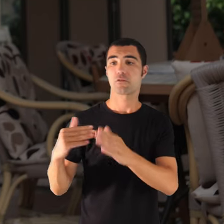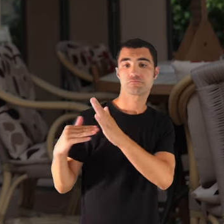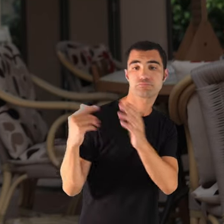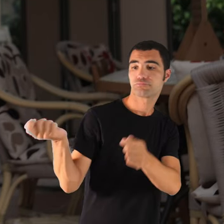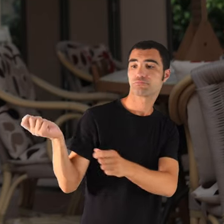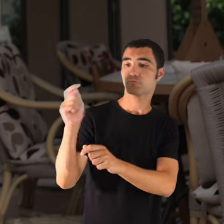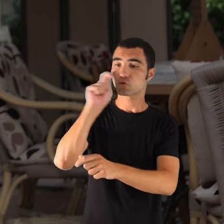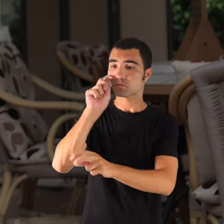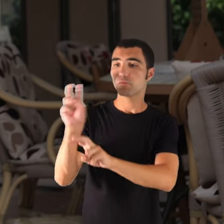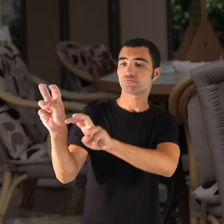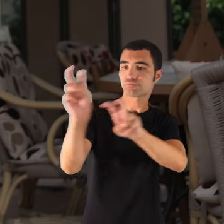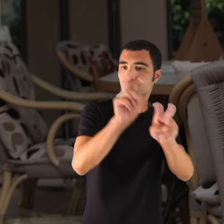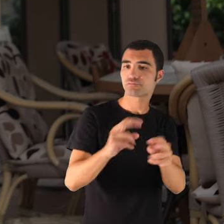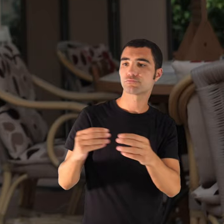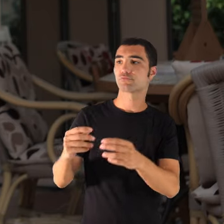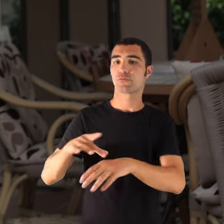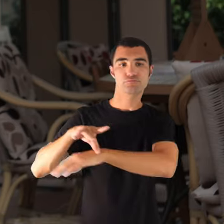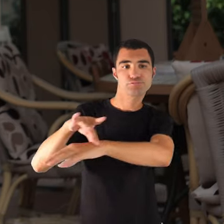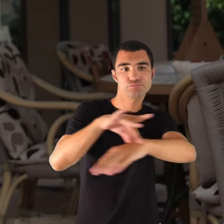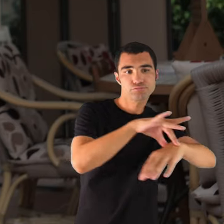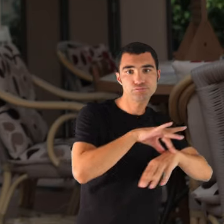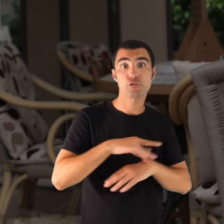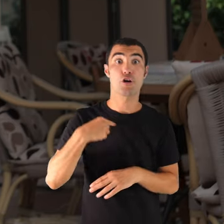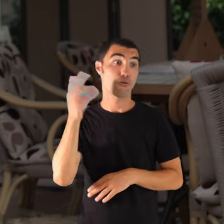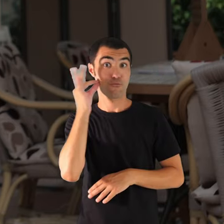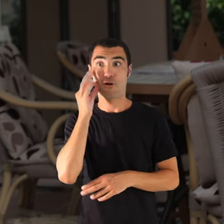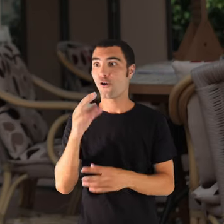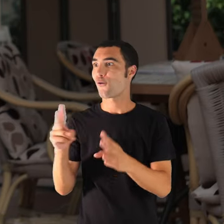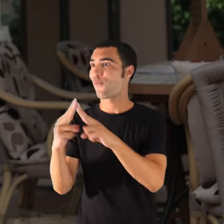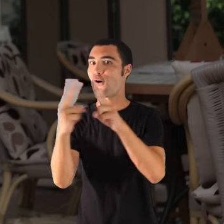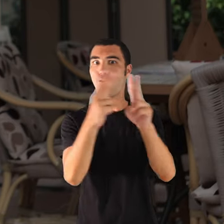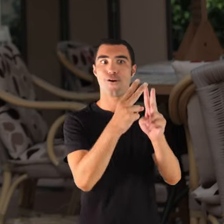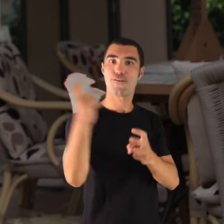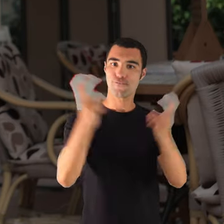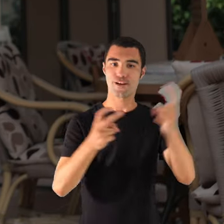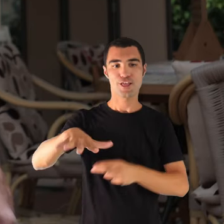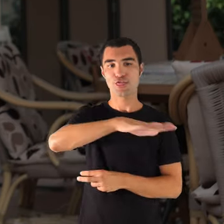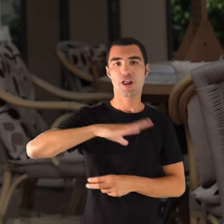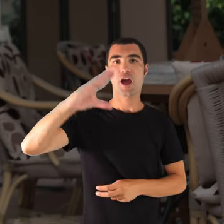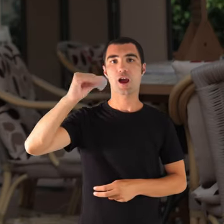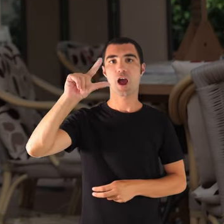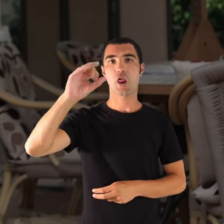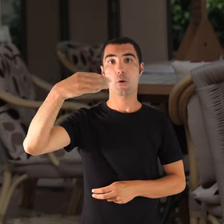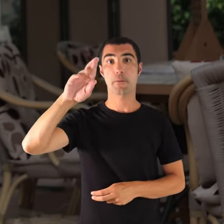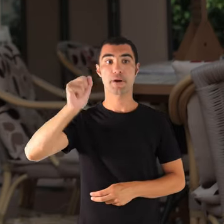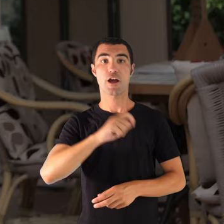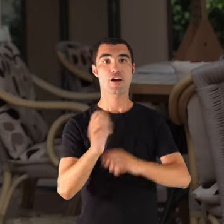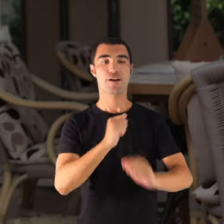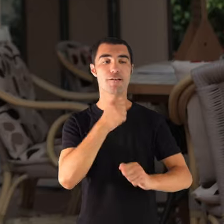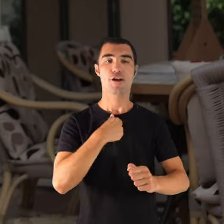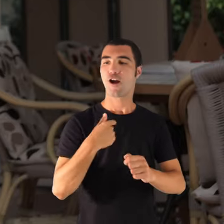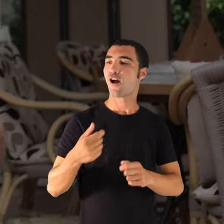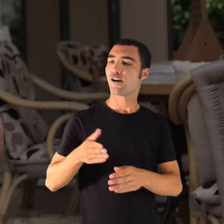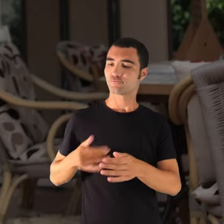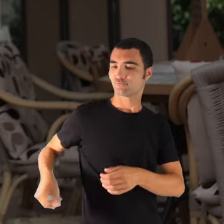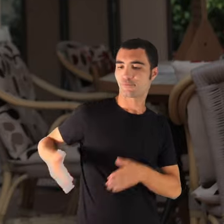traginaven turisme, pues, coneixíem moltes al·lotes que venien per anar a veure la calabra i, claro, li daves conversació